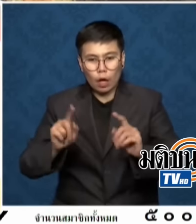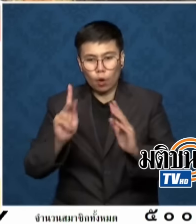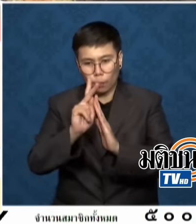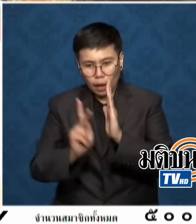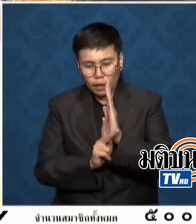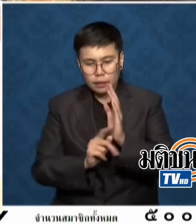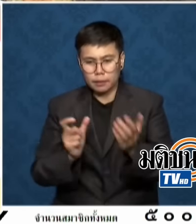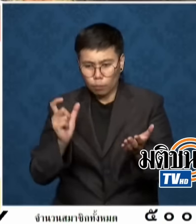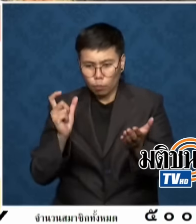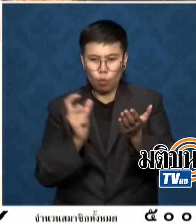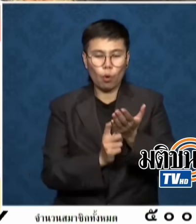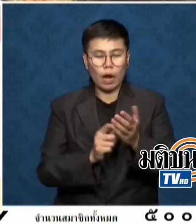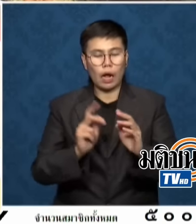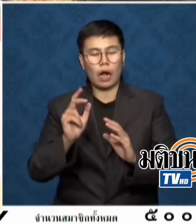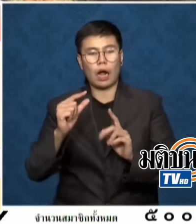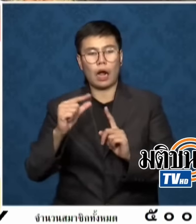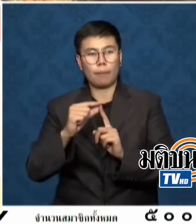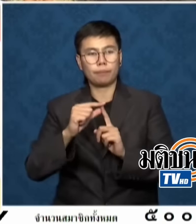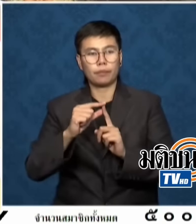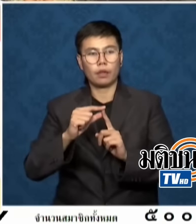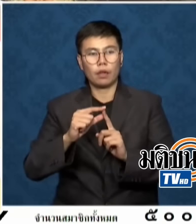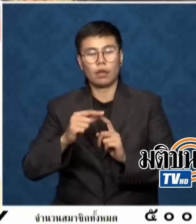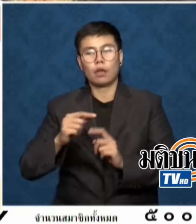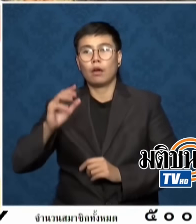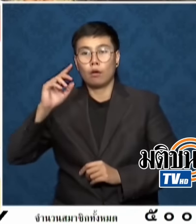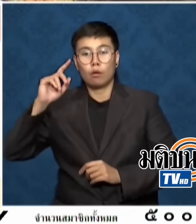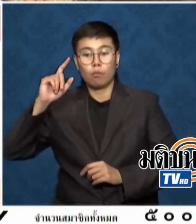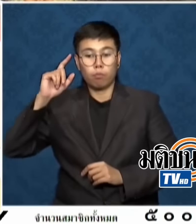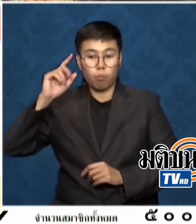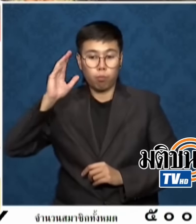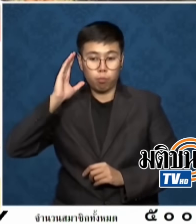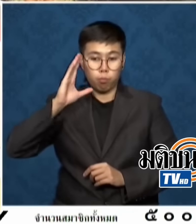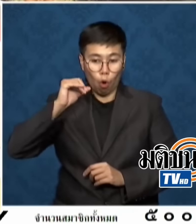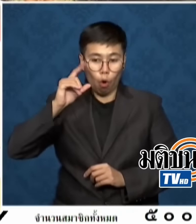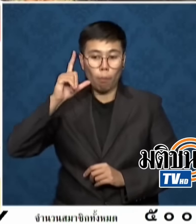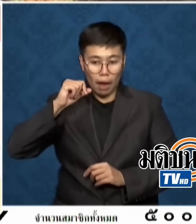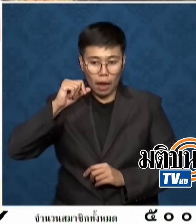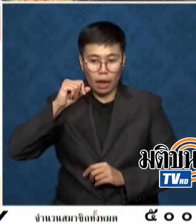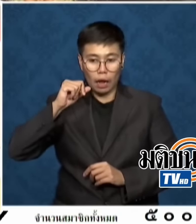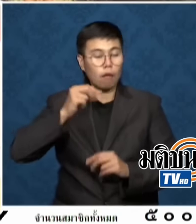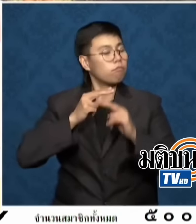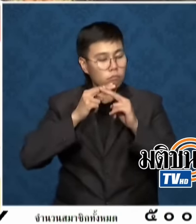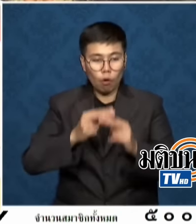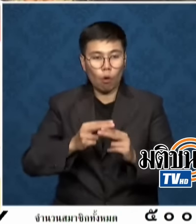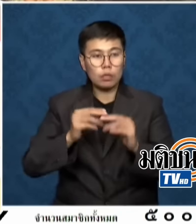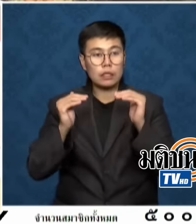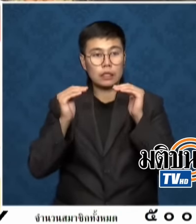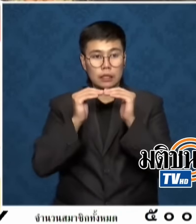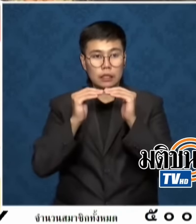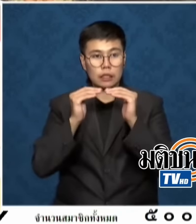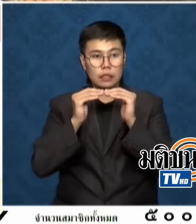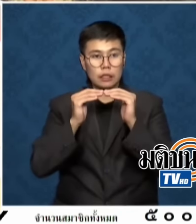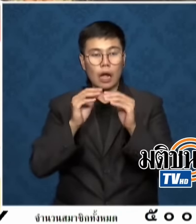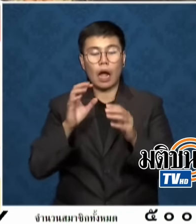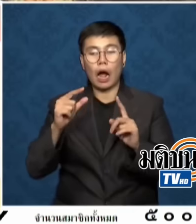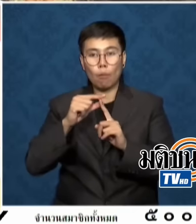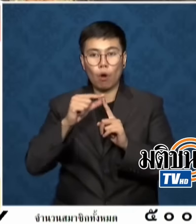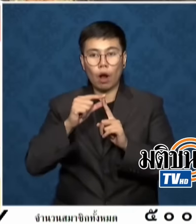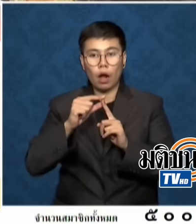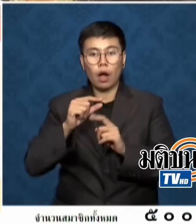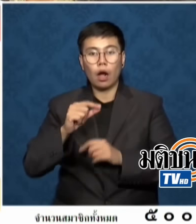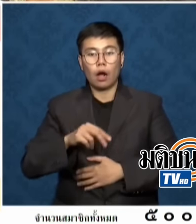ราระบุถึงคำว่าแค่บิดามารดาเท่านั้นเพราะฉะนั้นเนี่ยสิทธิในคำว่าบุพการี